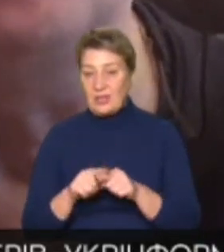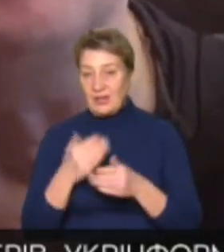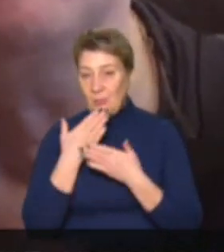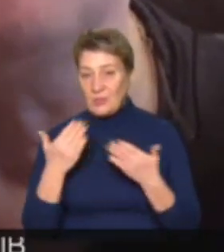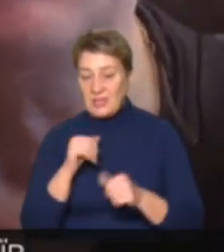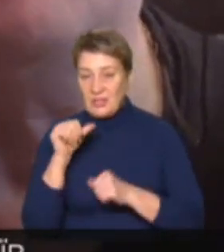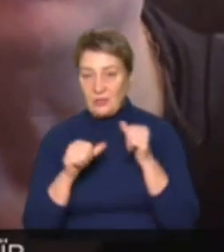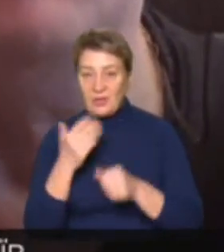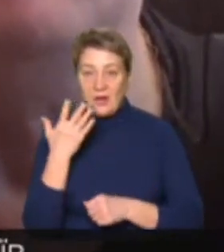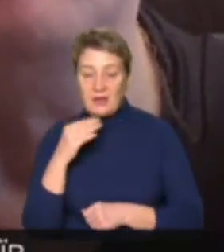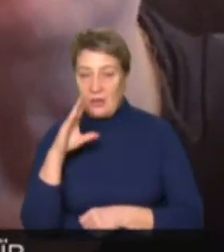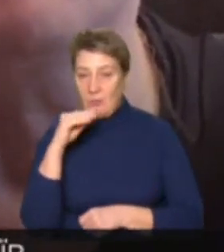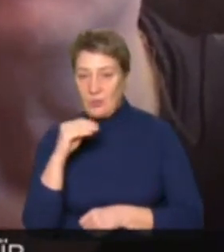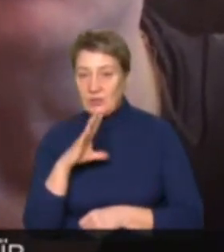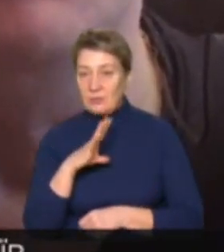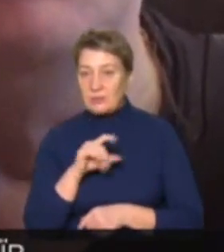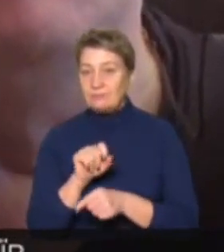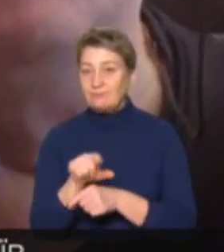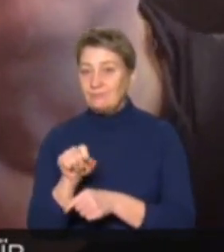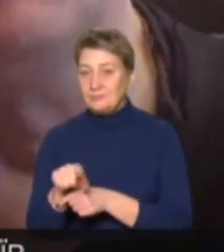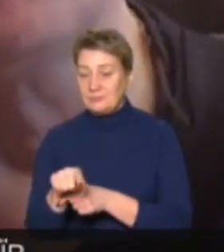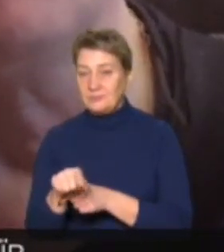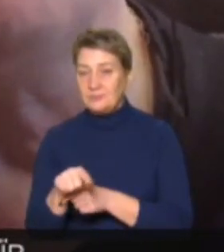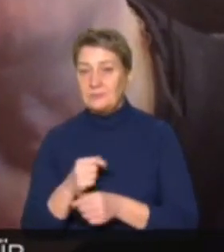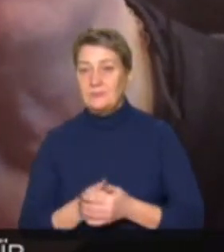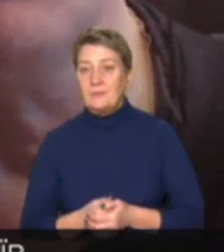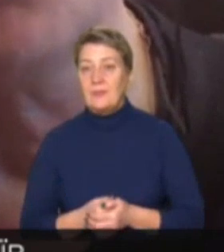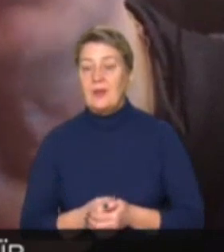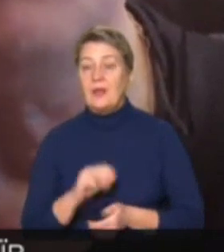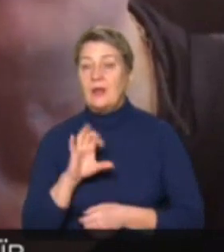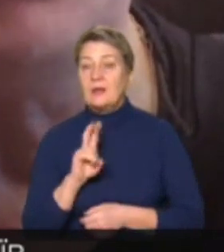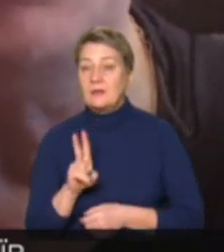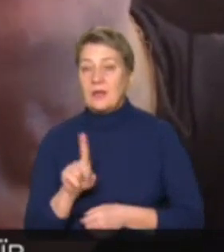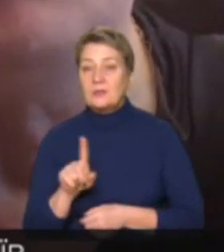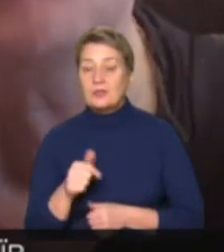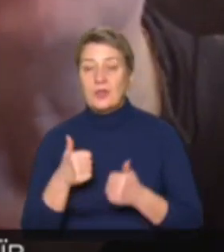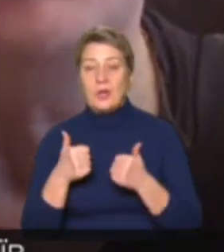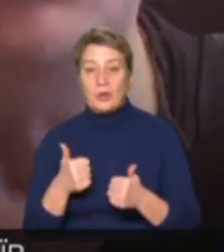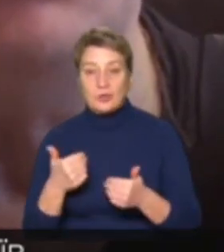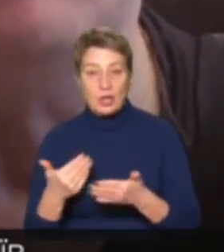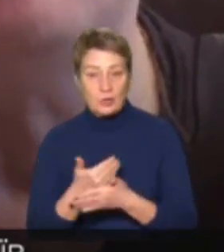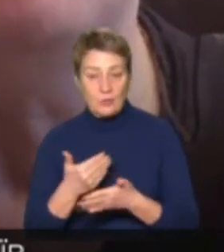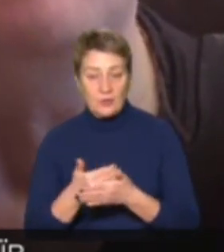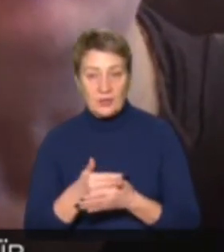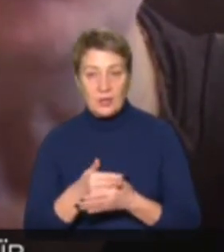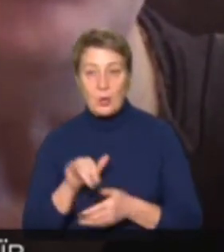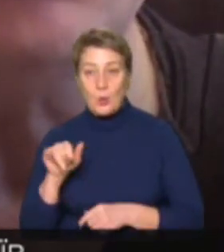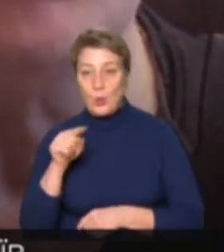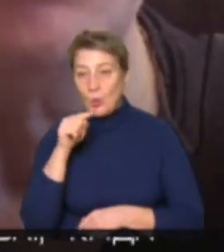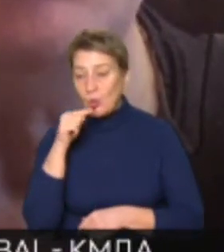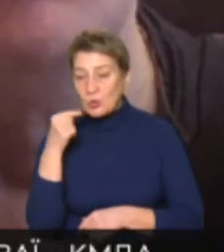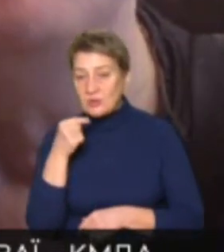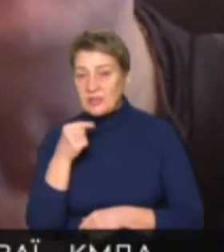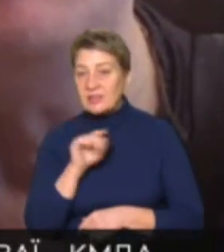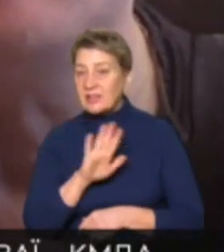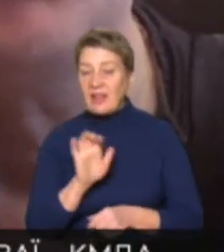коли Путін там ставив такі завдання. Так що хороша новина полягає в тому, що в Росії не виробництво